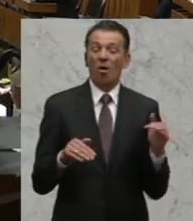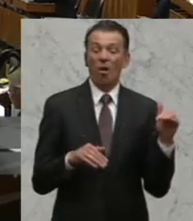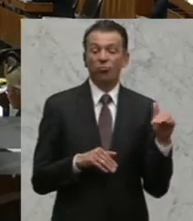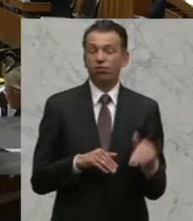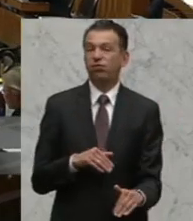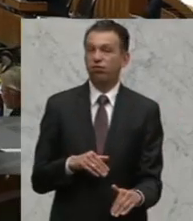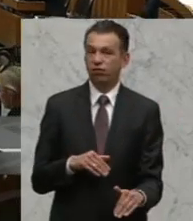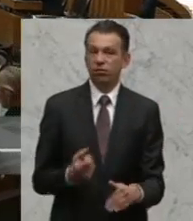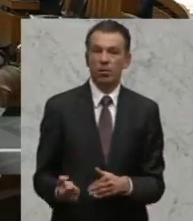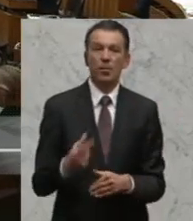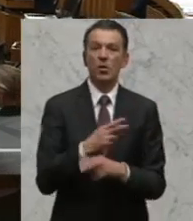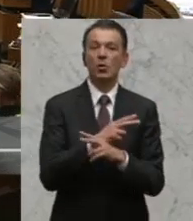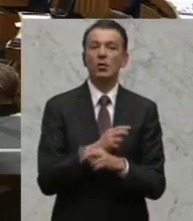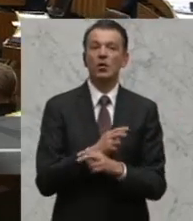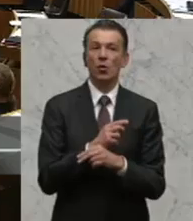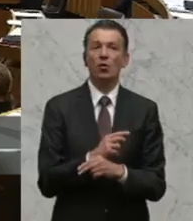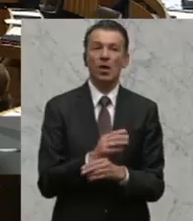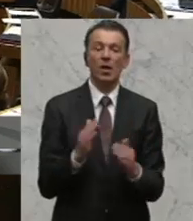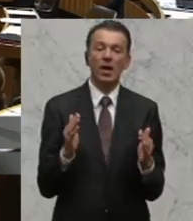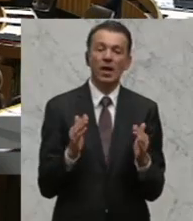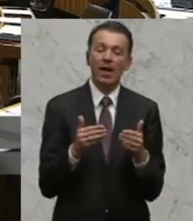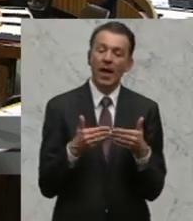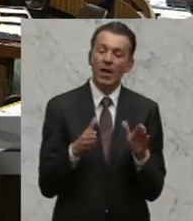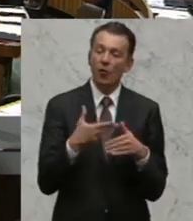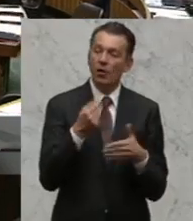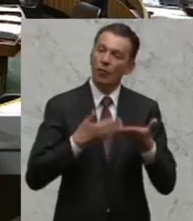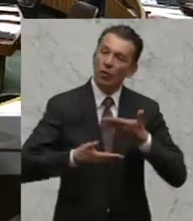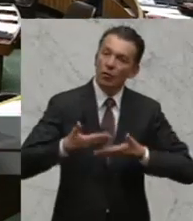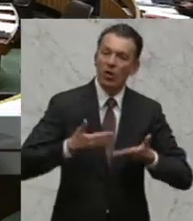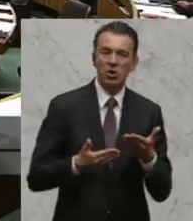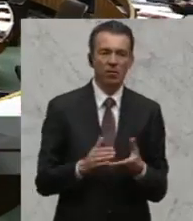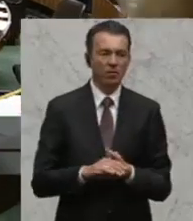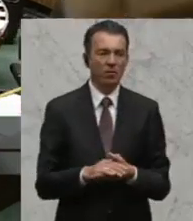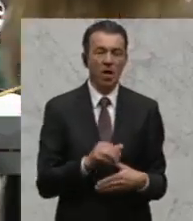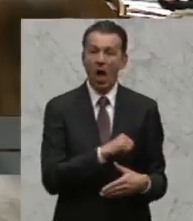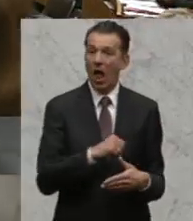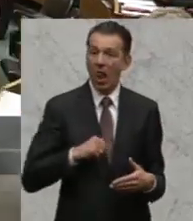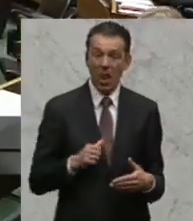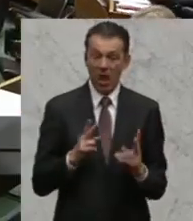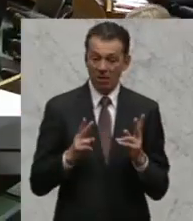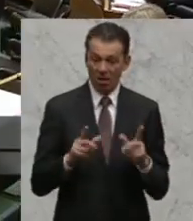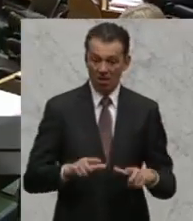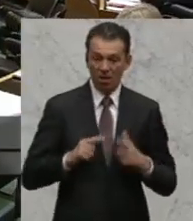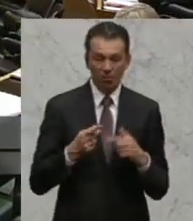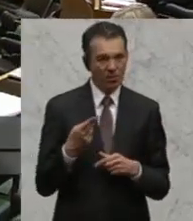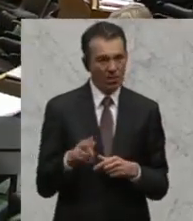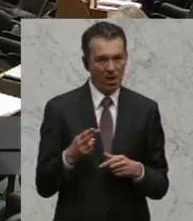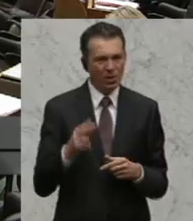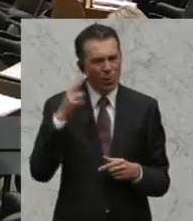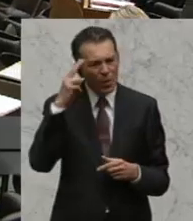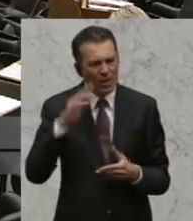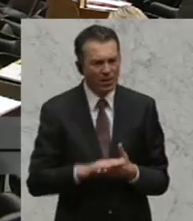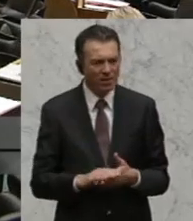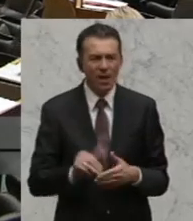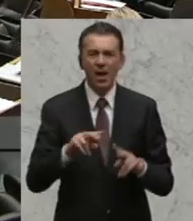Gerade Österreich, das als kleine offene Volkswirtschaft allein nicht lebensfähig wäre. Überlegen Sie sich, was nach dem